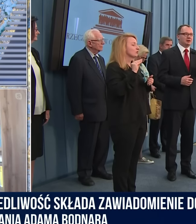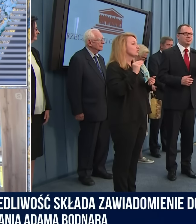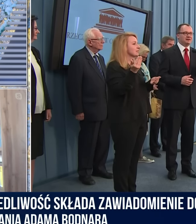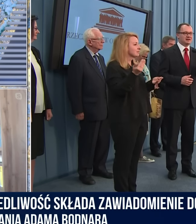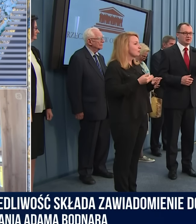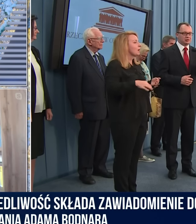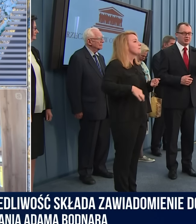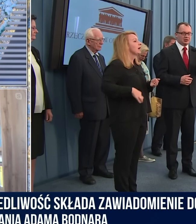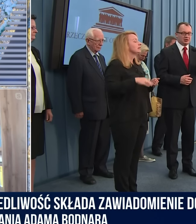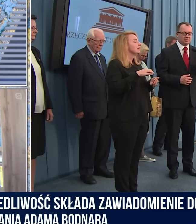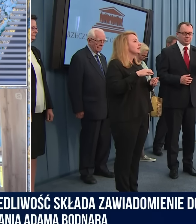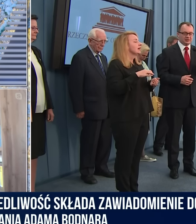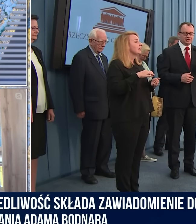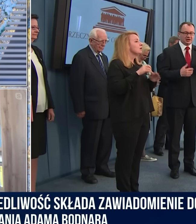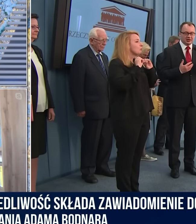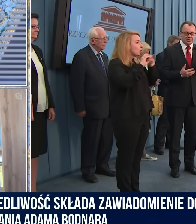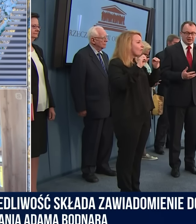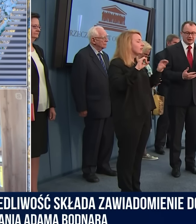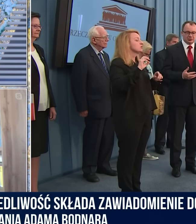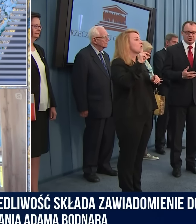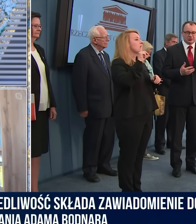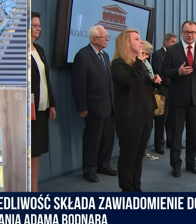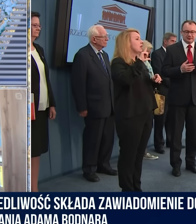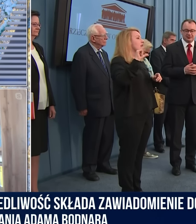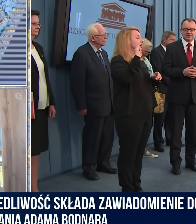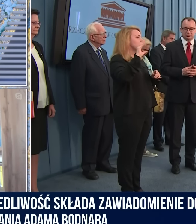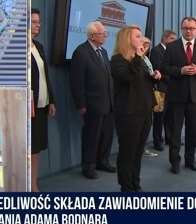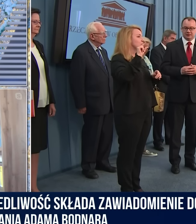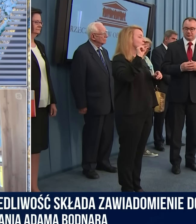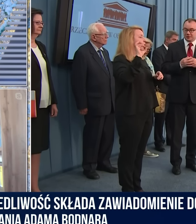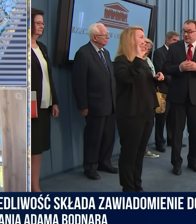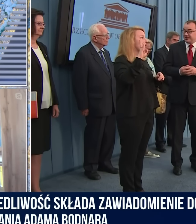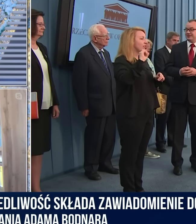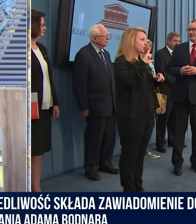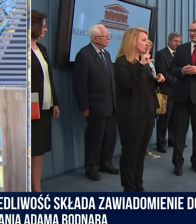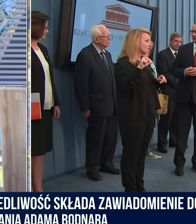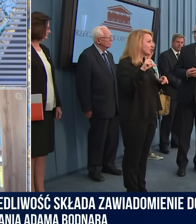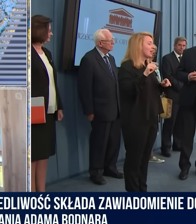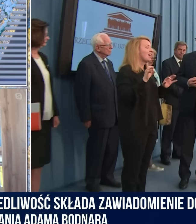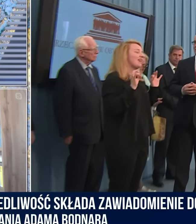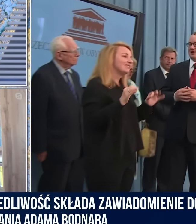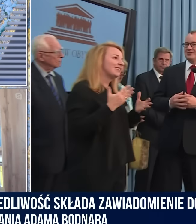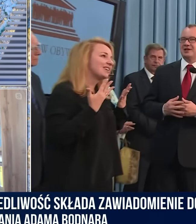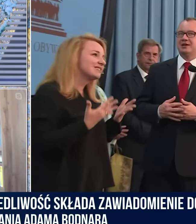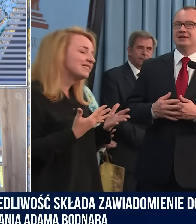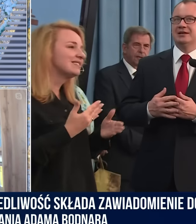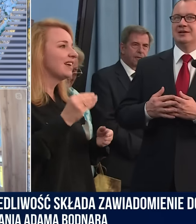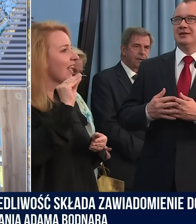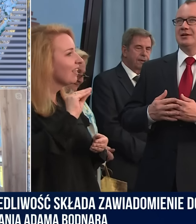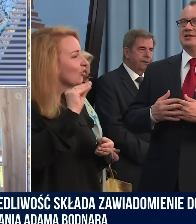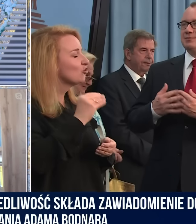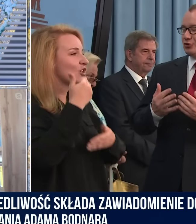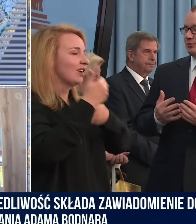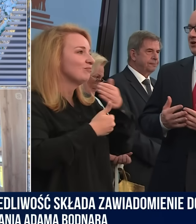Kamińskiego nie było takim psychologiczną operacją. Tak? Zobaczcie, co was będzie czekać, jak nie będziecie